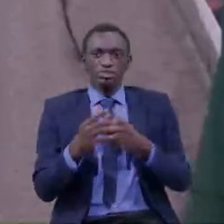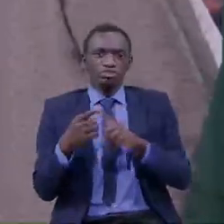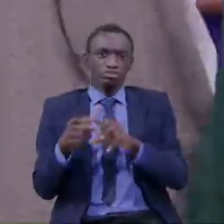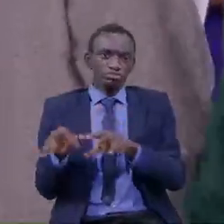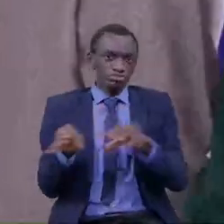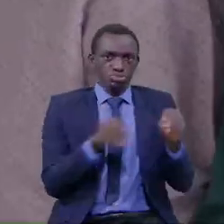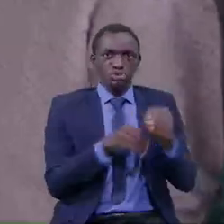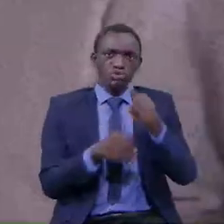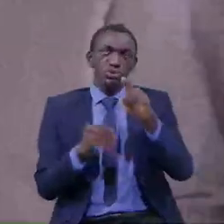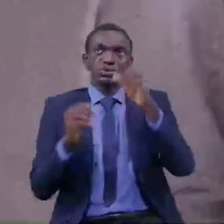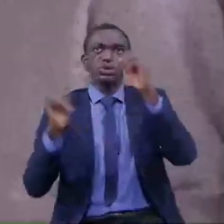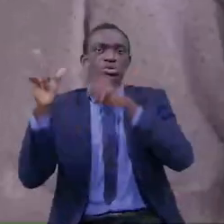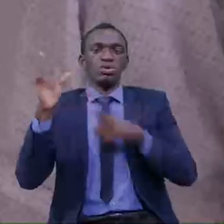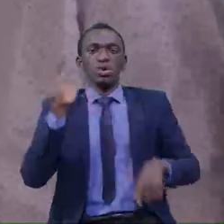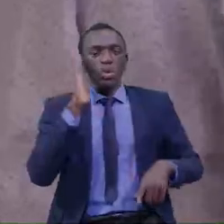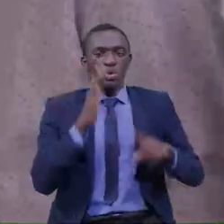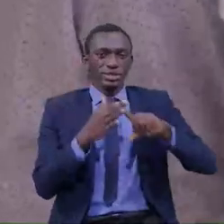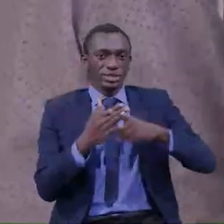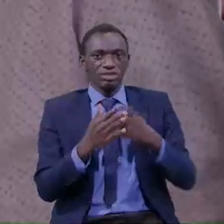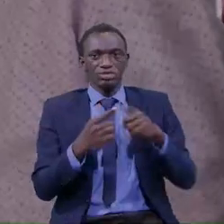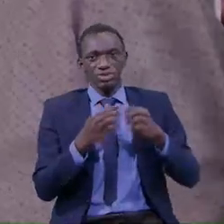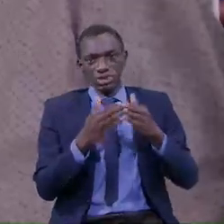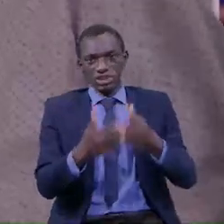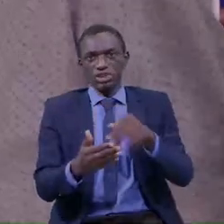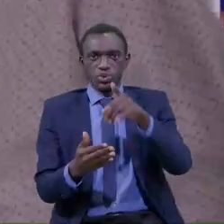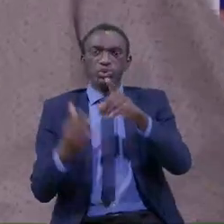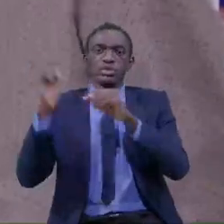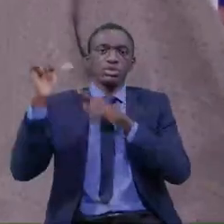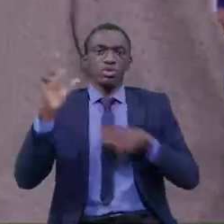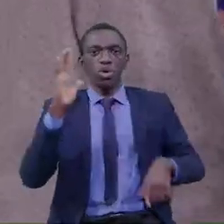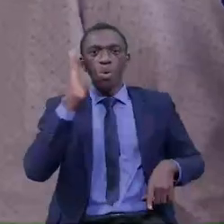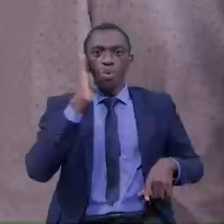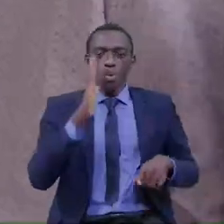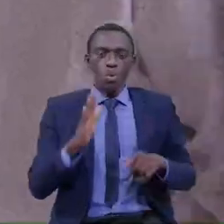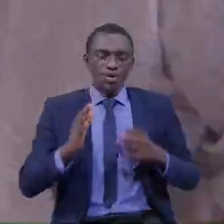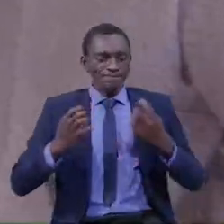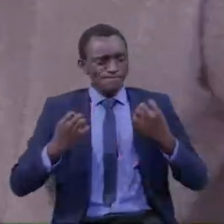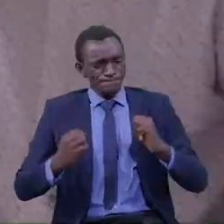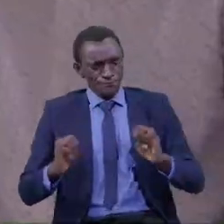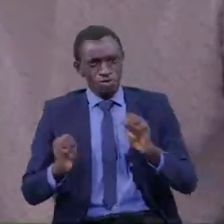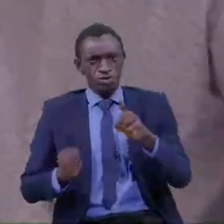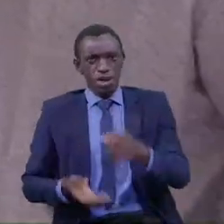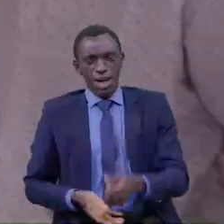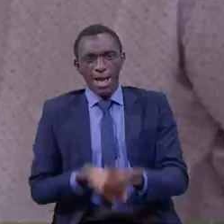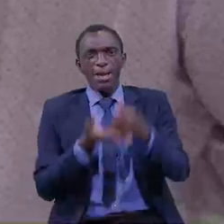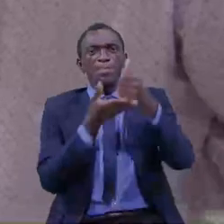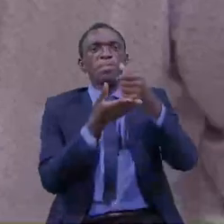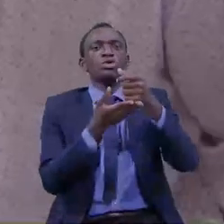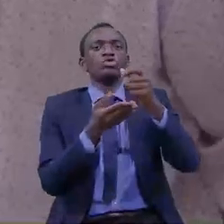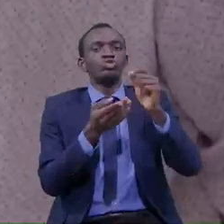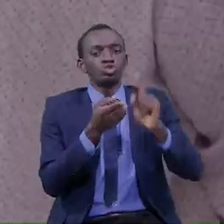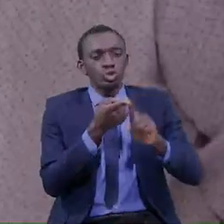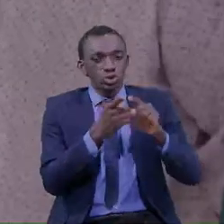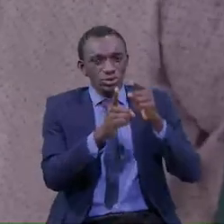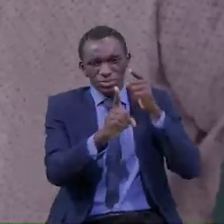le Seigneur va te conduire et il va canaliser tes efforts dans